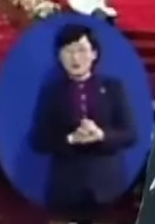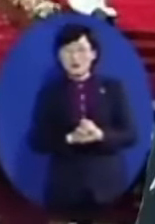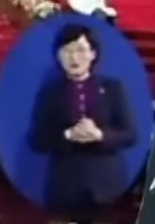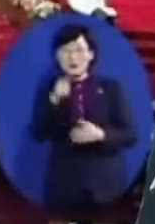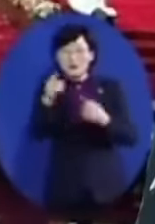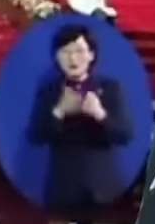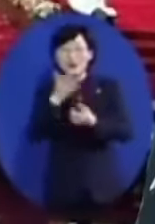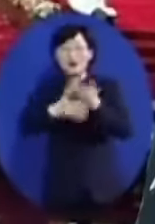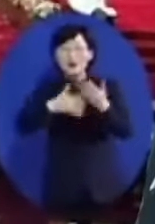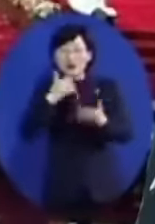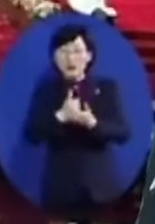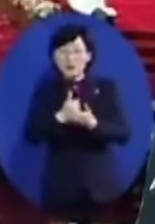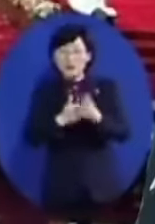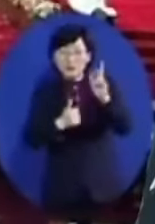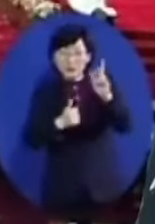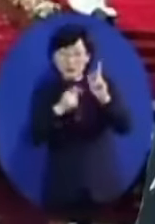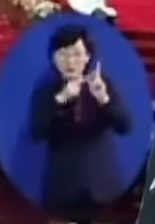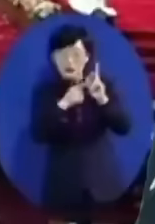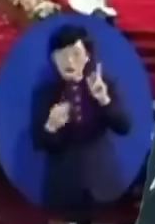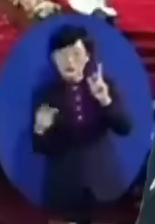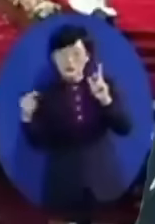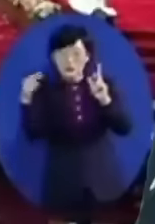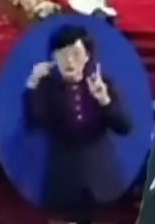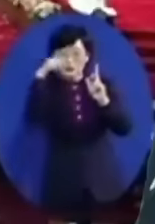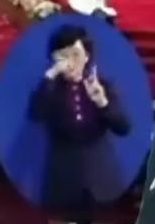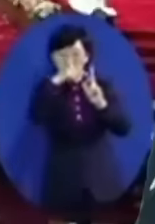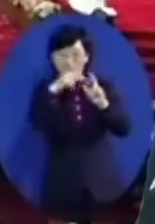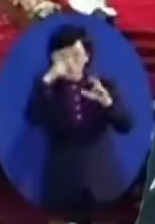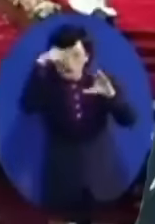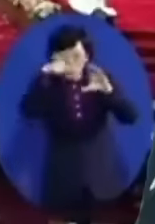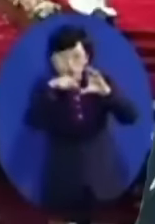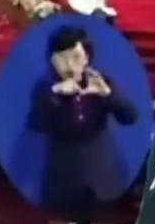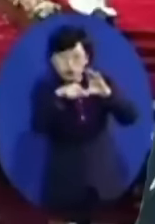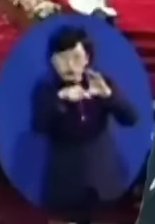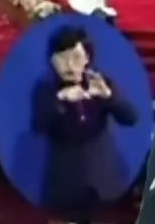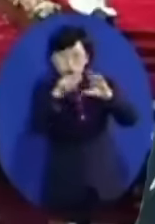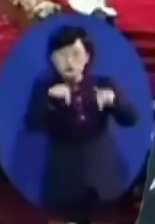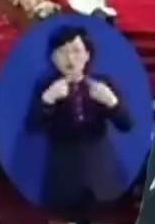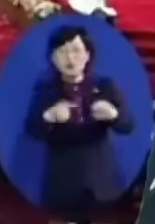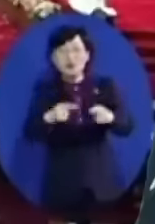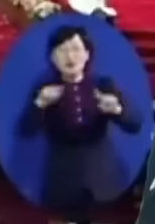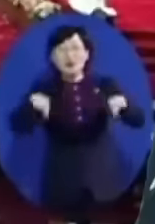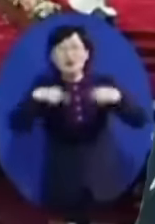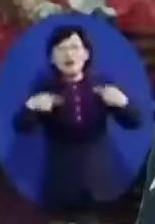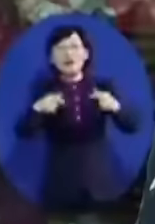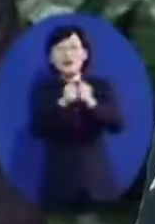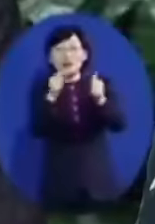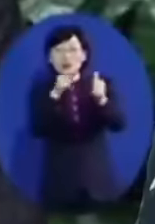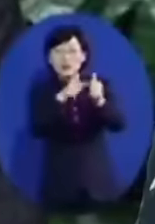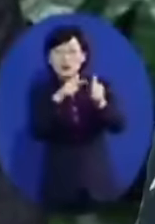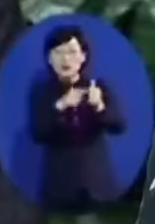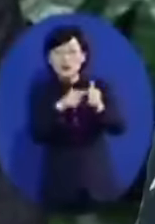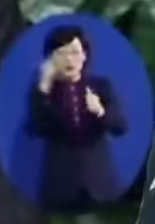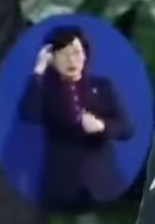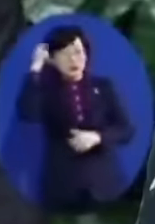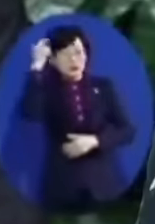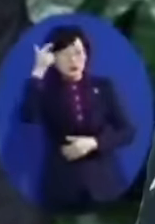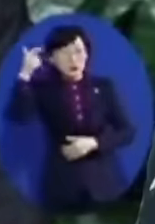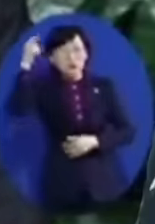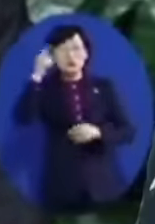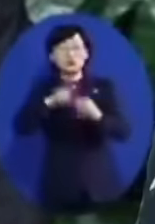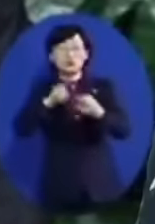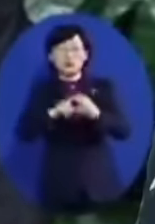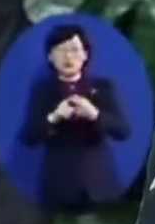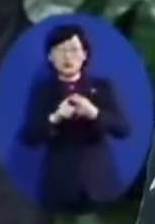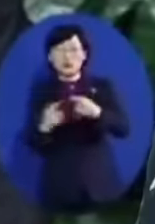그래서 하나님의 산 호렙에 가서 굴 속에 들어가서 엘리야는 영적으로 회복했습니다.